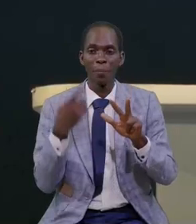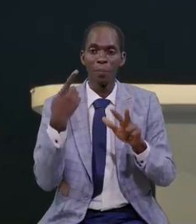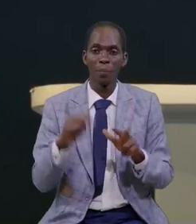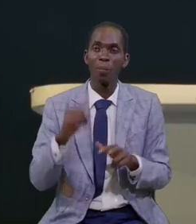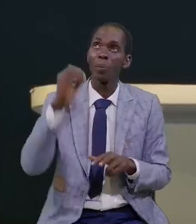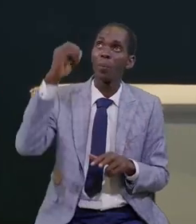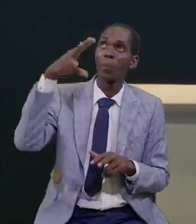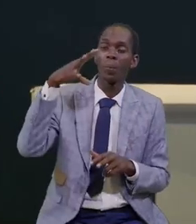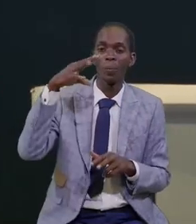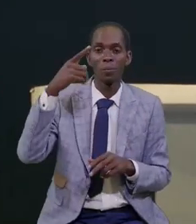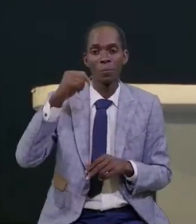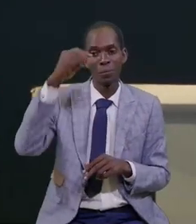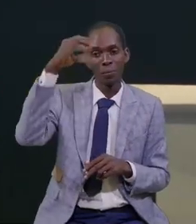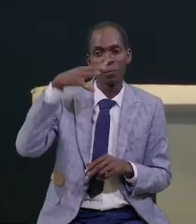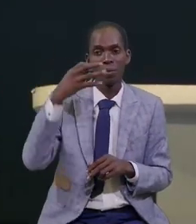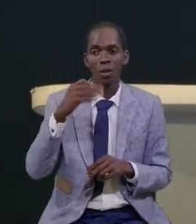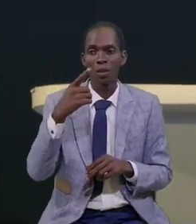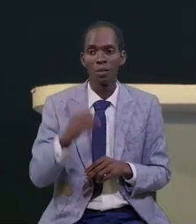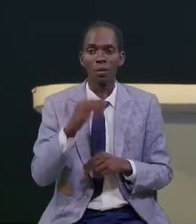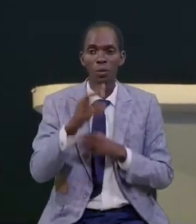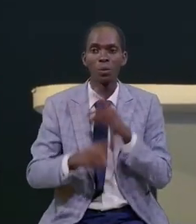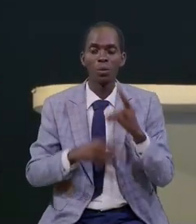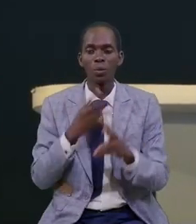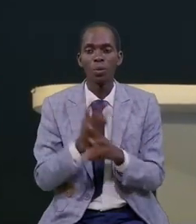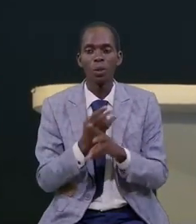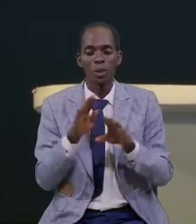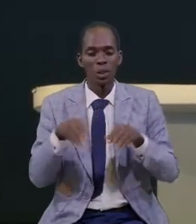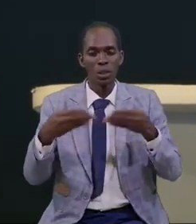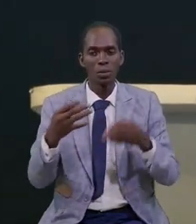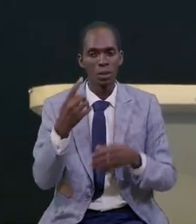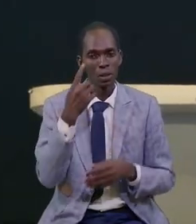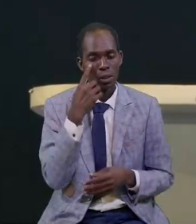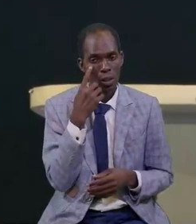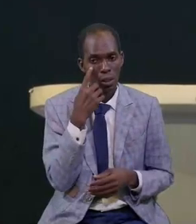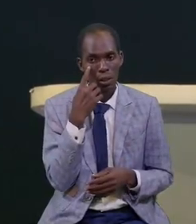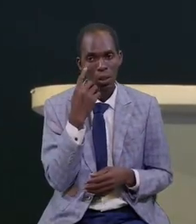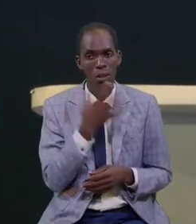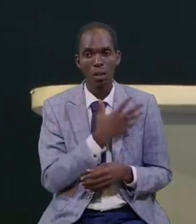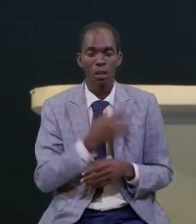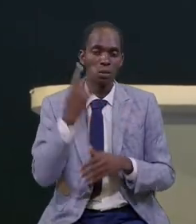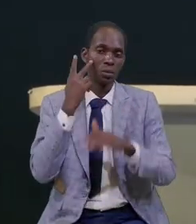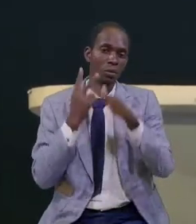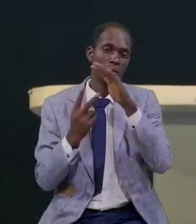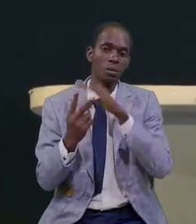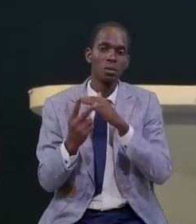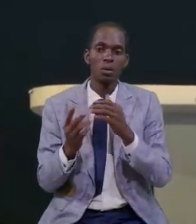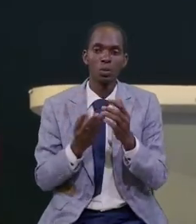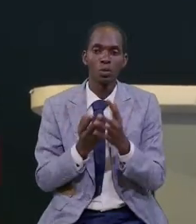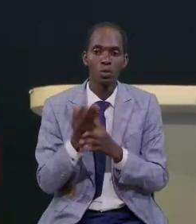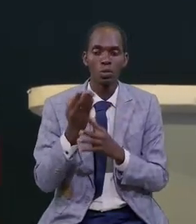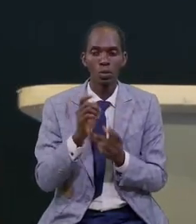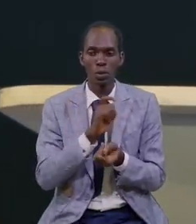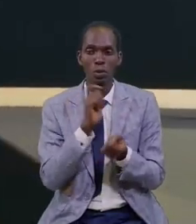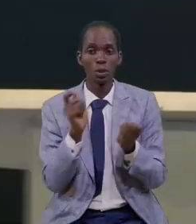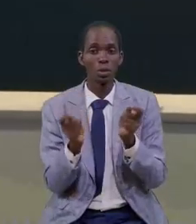du monde qui donne la vue et la perception à travers la